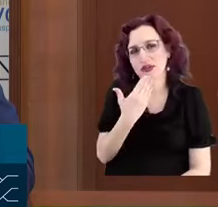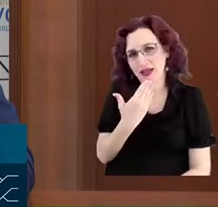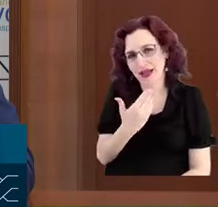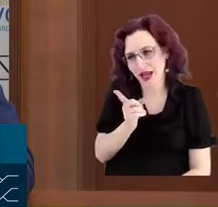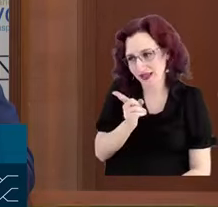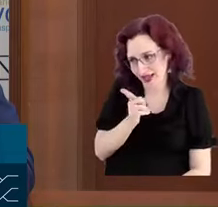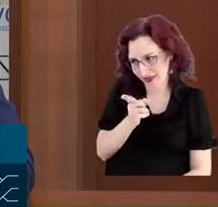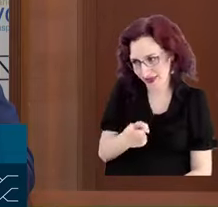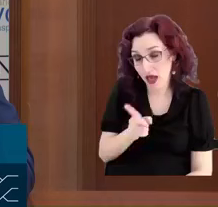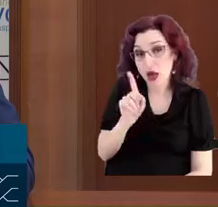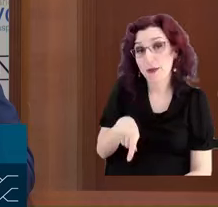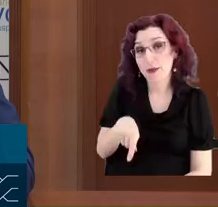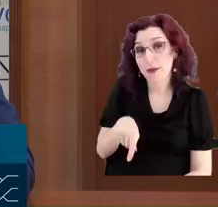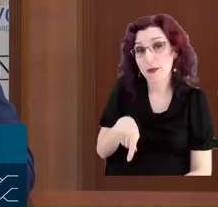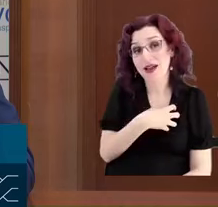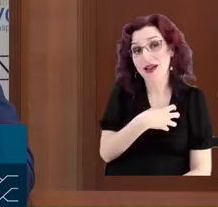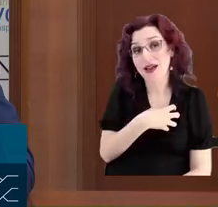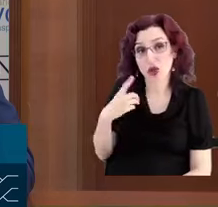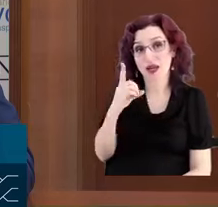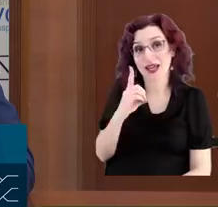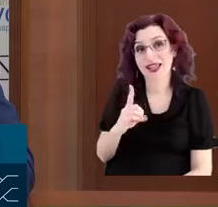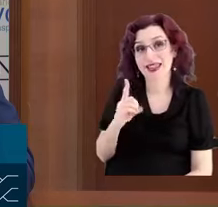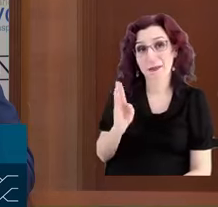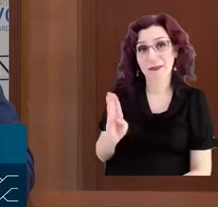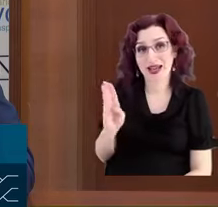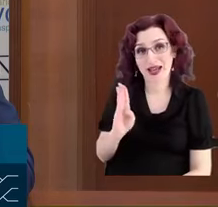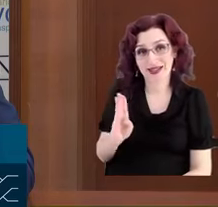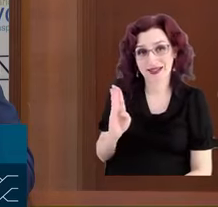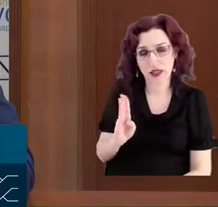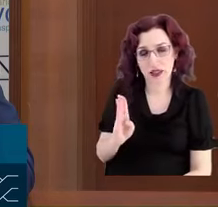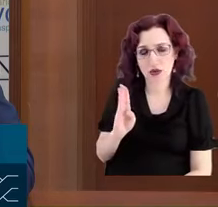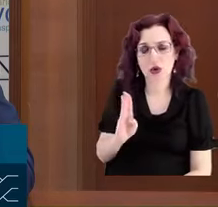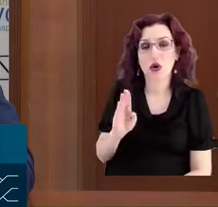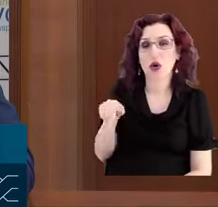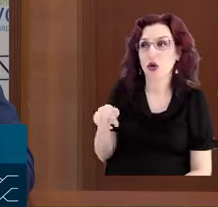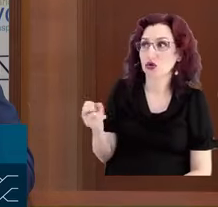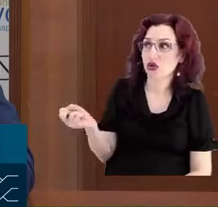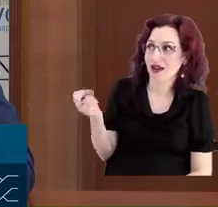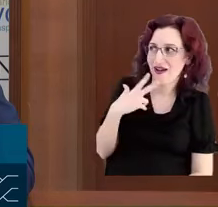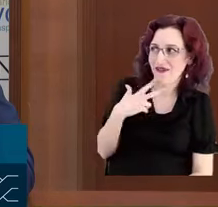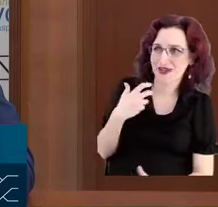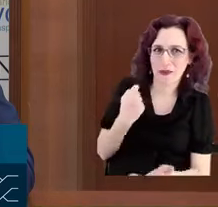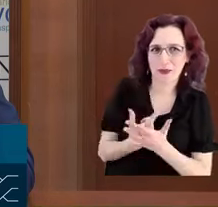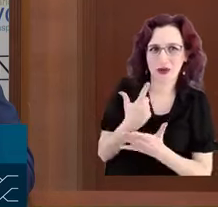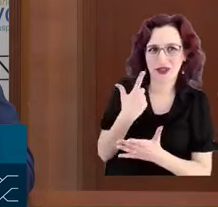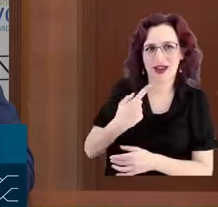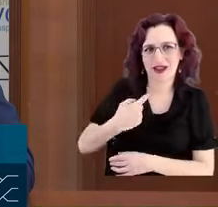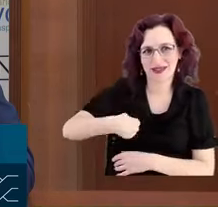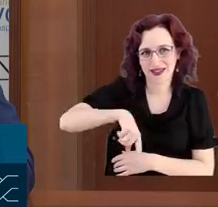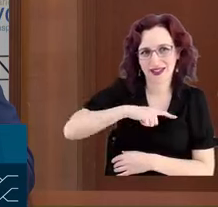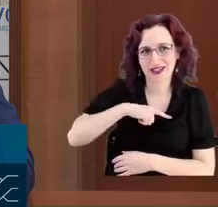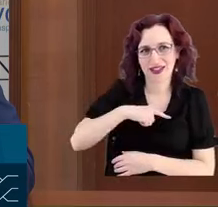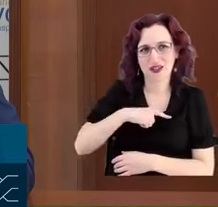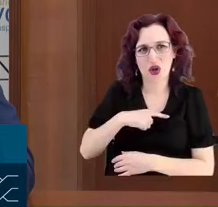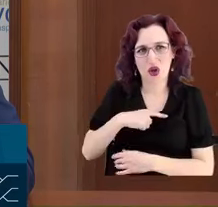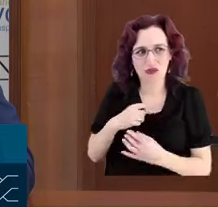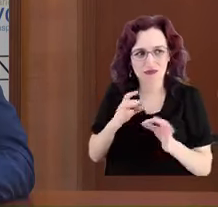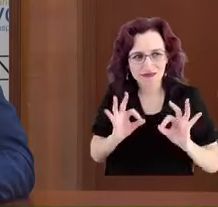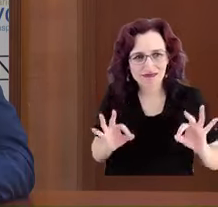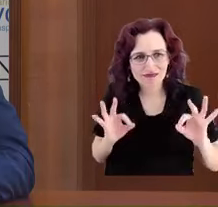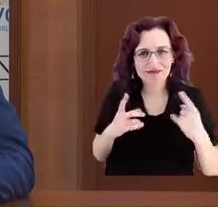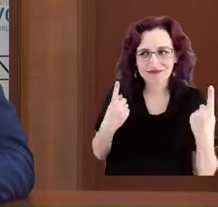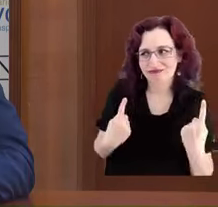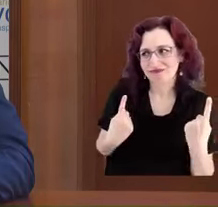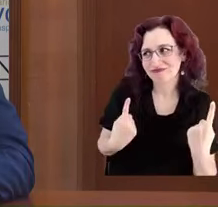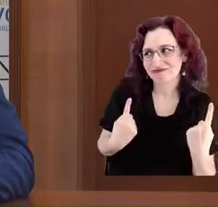oggi ci ha portato una notizia importante rispetto a quello che ci aspettavamo e che stavamo prospettando proprio in attesa del suo